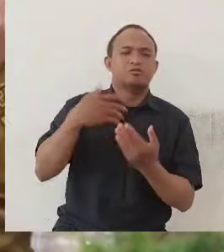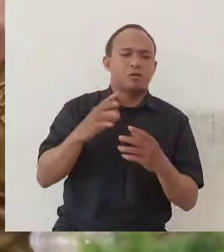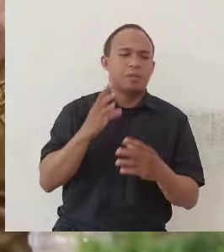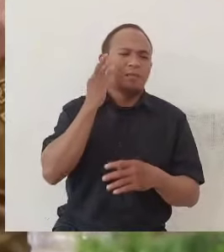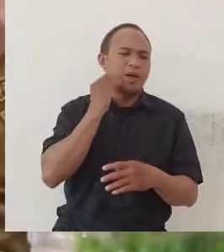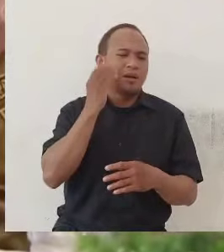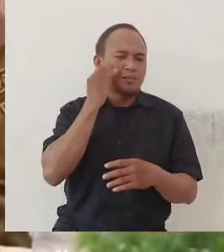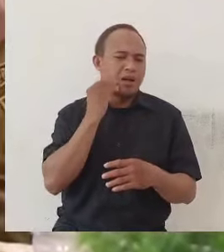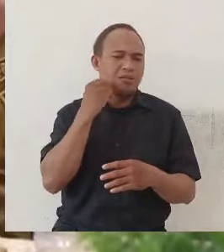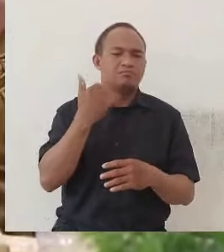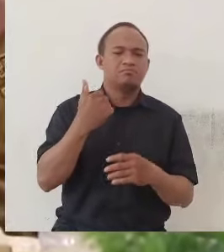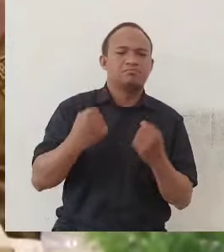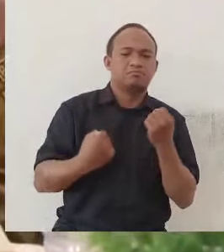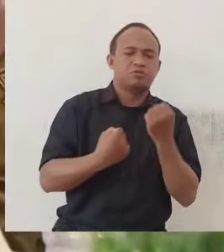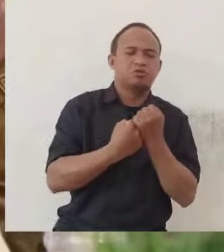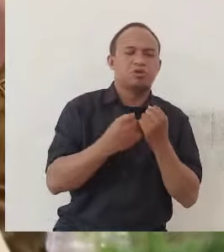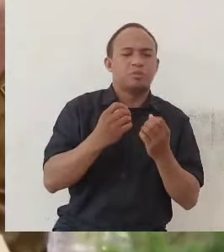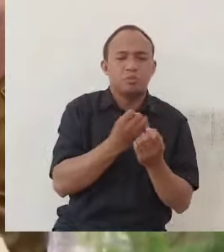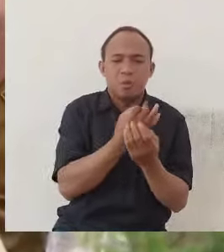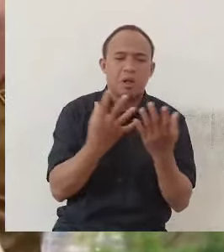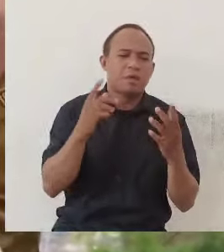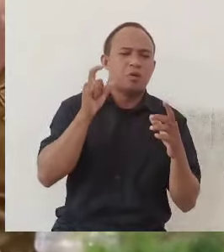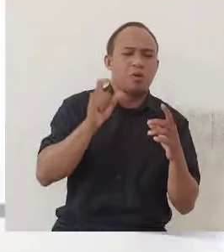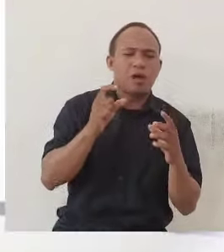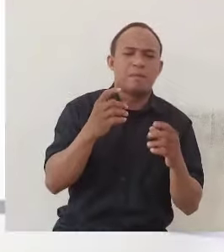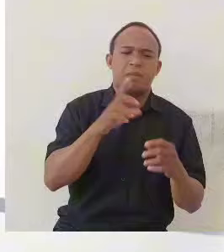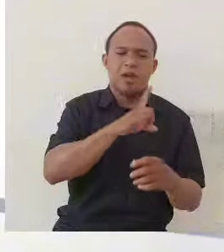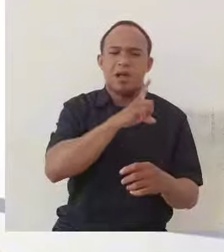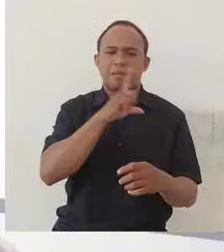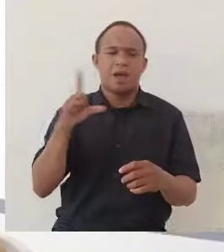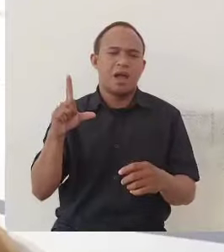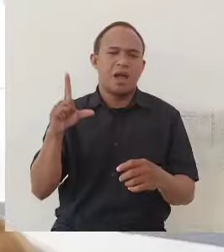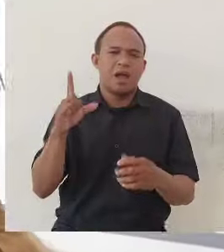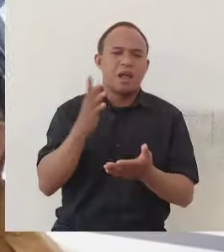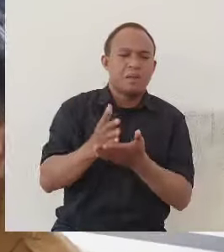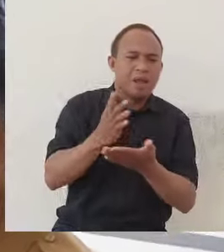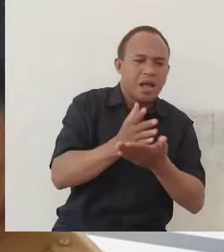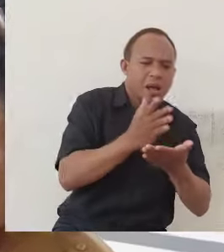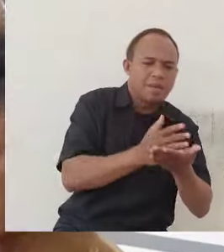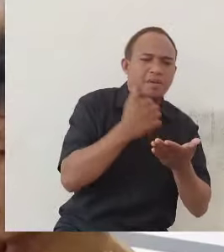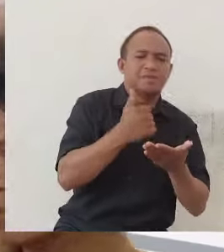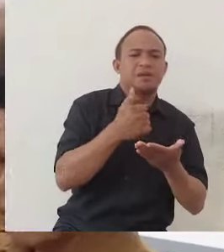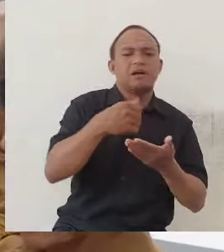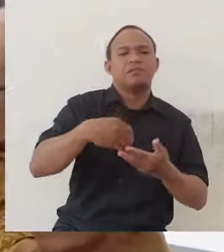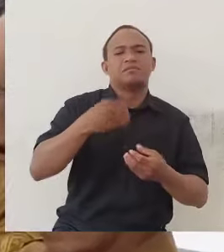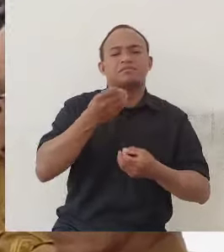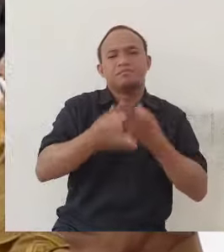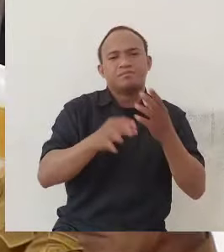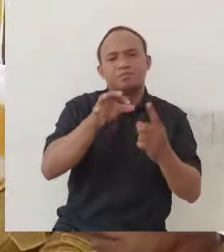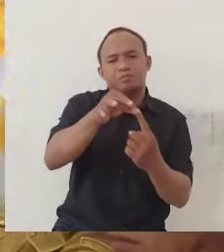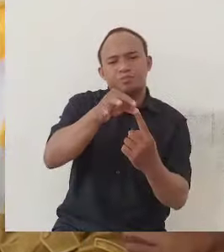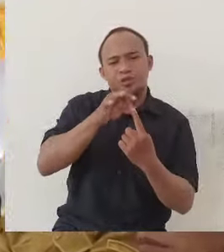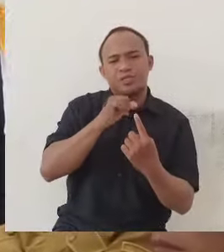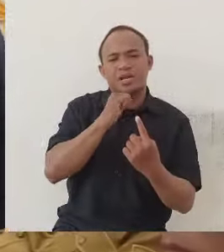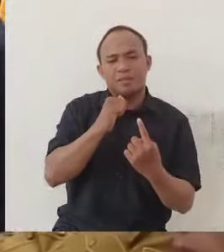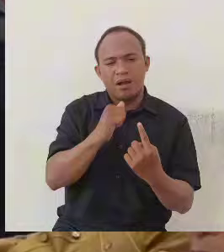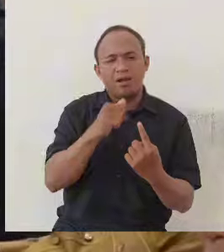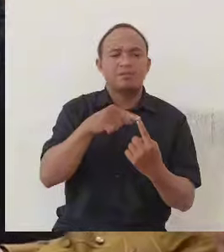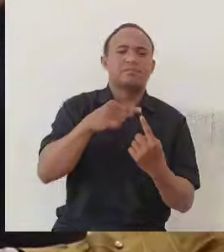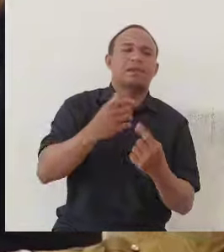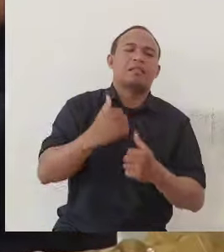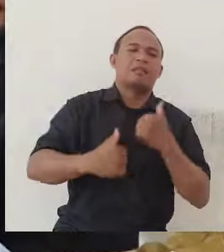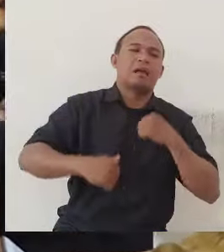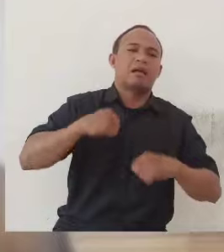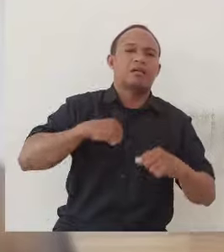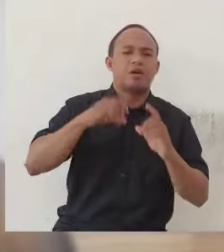mengisahkan pengalamannya saat berkunjung ke sejumlah daerah, di mana tak berselang lama usai kunjungannya ada pejabat daerah tersebut yang